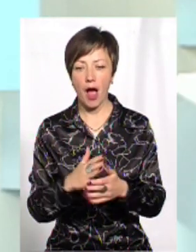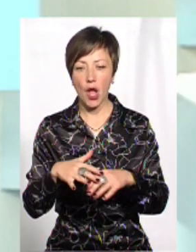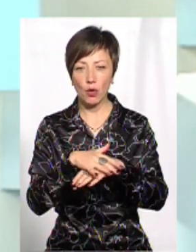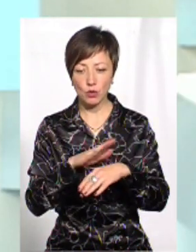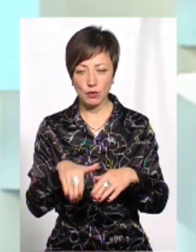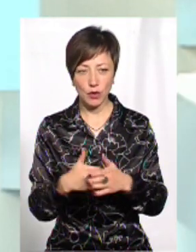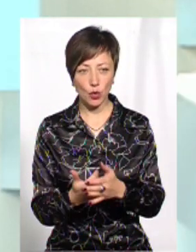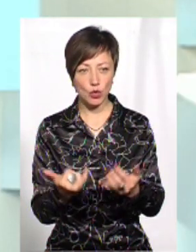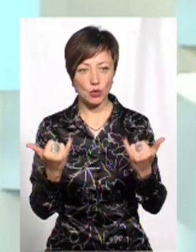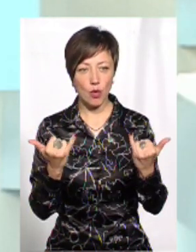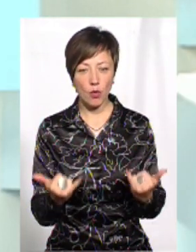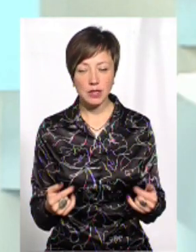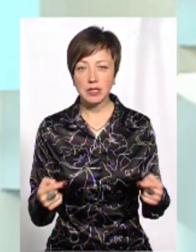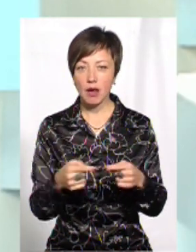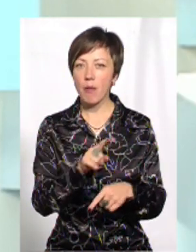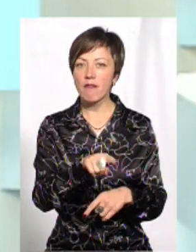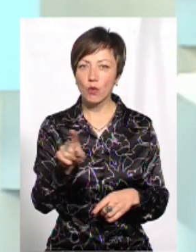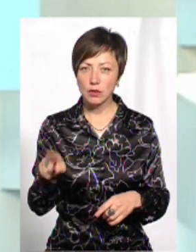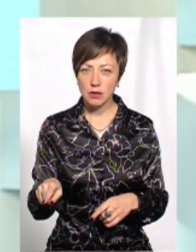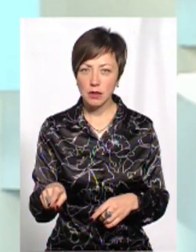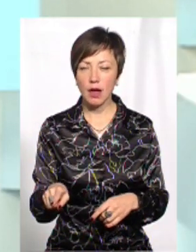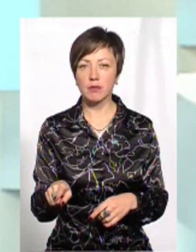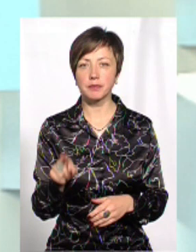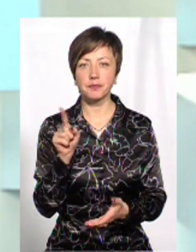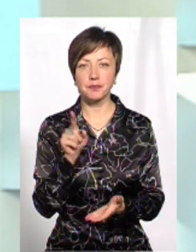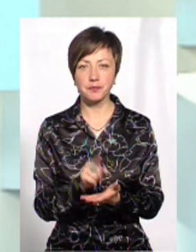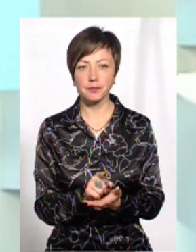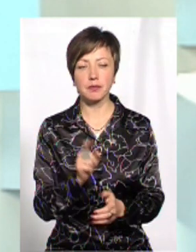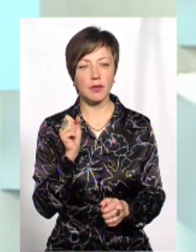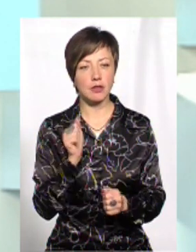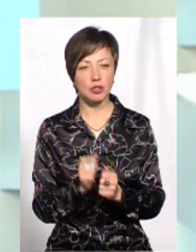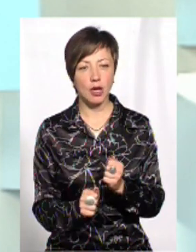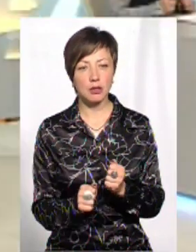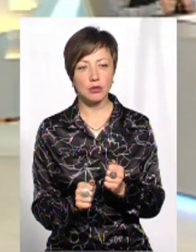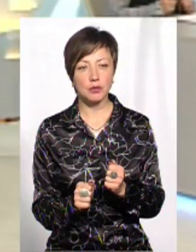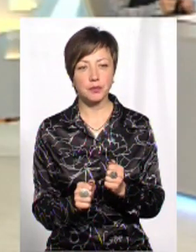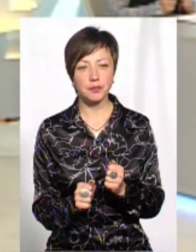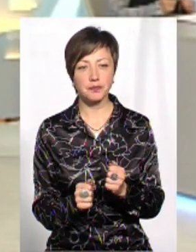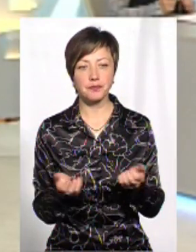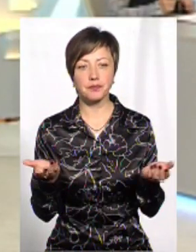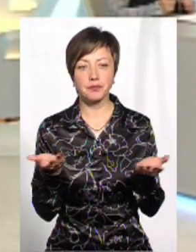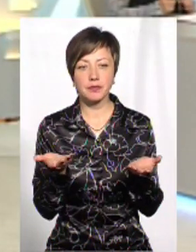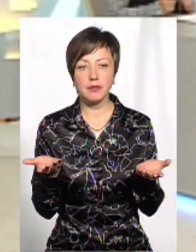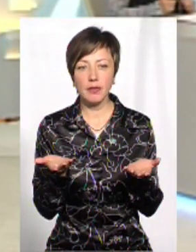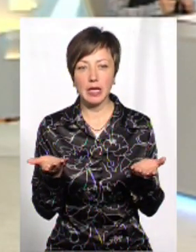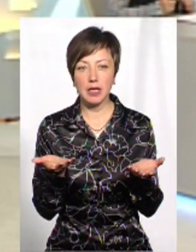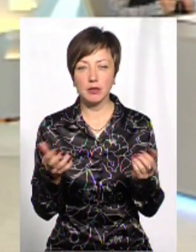до сьогодні. І саме вони покликані часто якимось